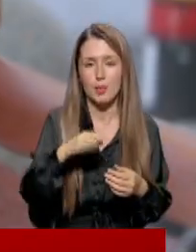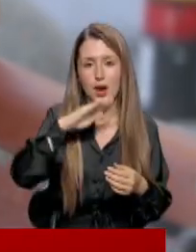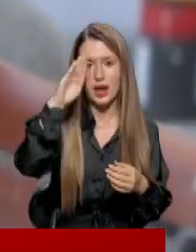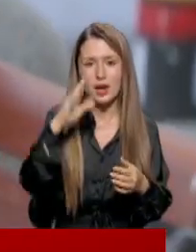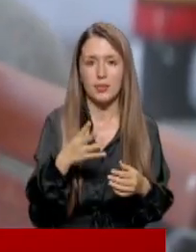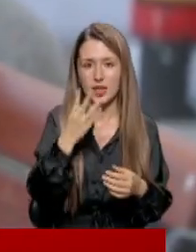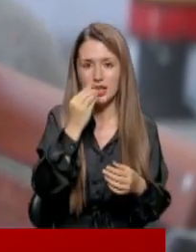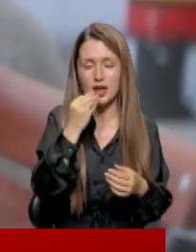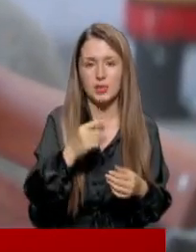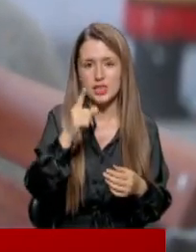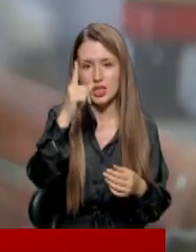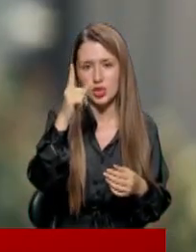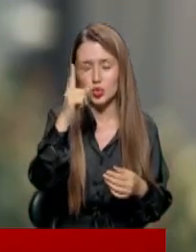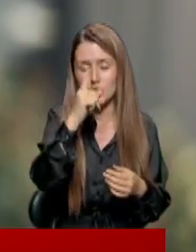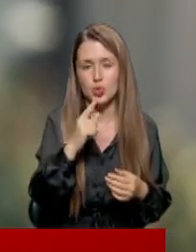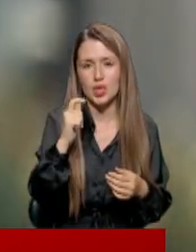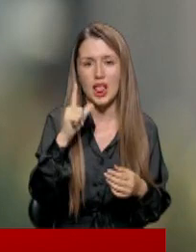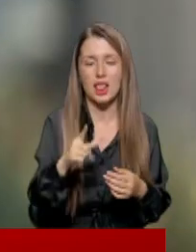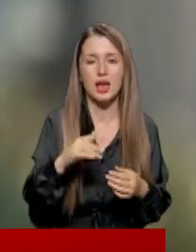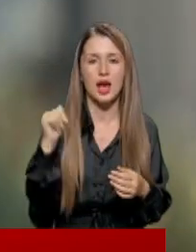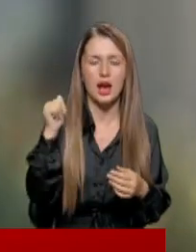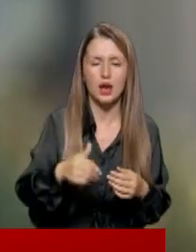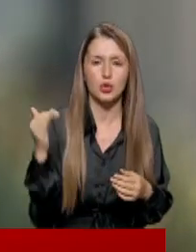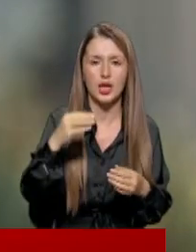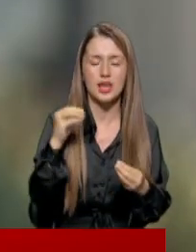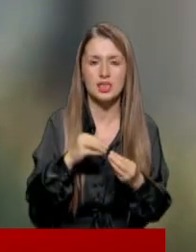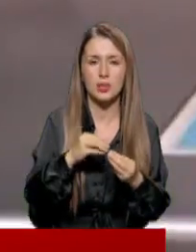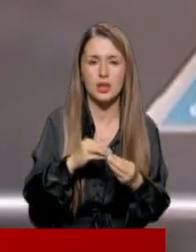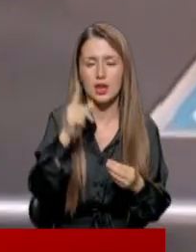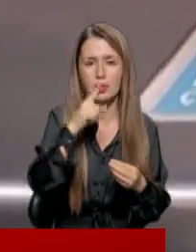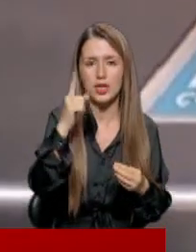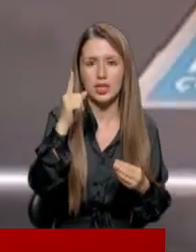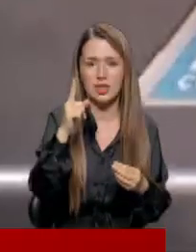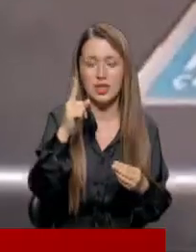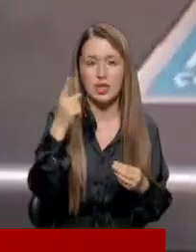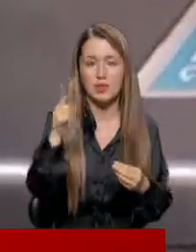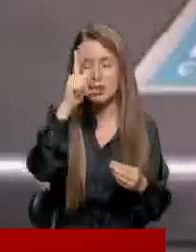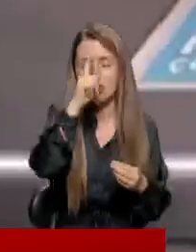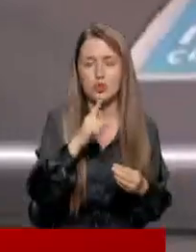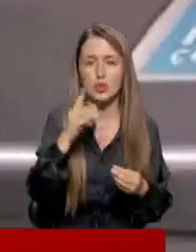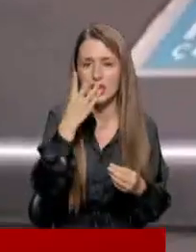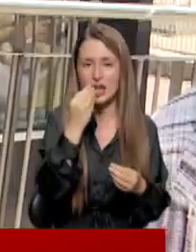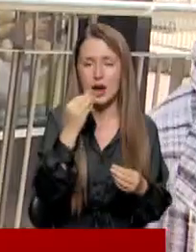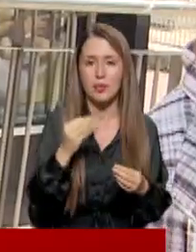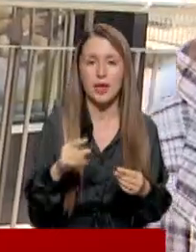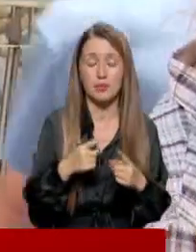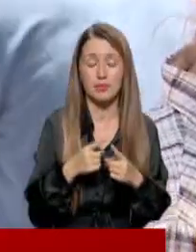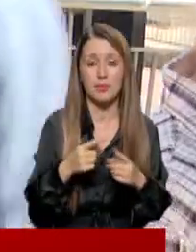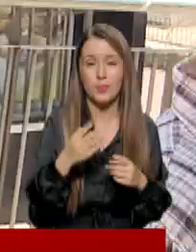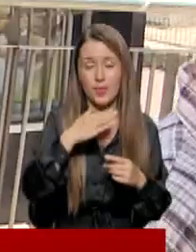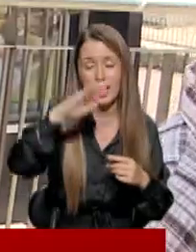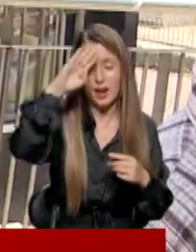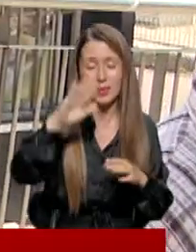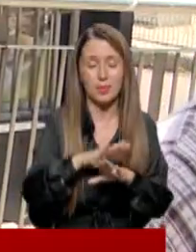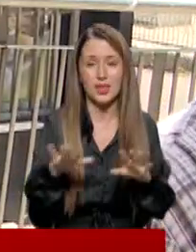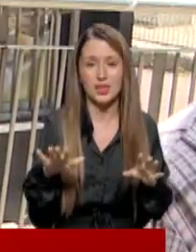da sadece 100 lira. Her gün gelen zamlarla bu yıl ödenen 1100 liralık ikramiye bayramı göremeden tükendi. Bayram